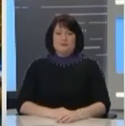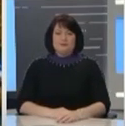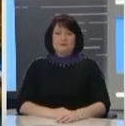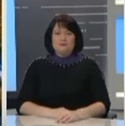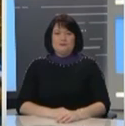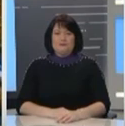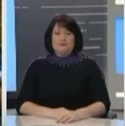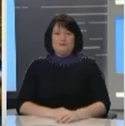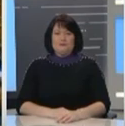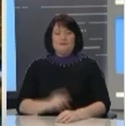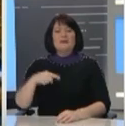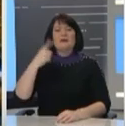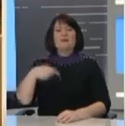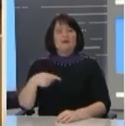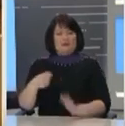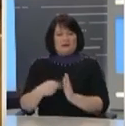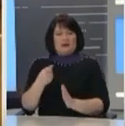Την επόμενη φορά λοιπόν,